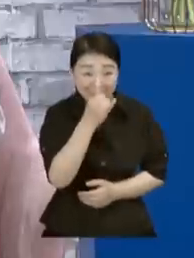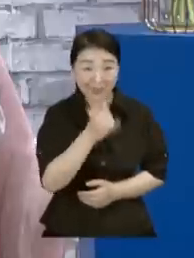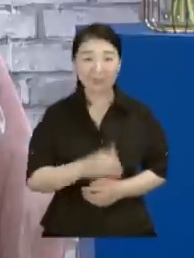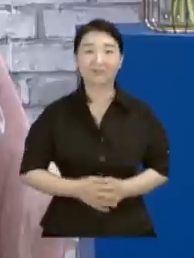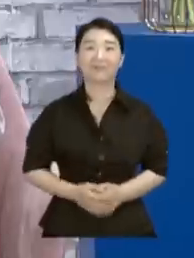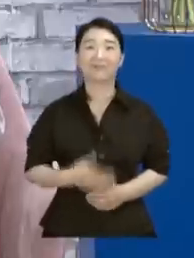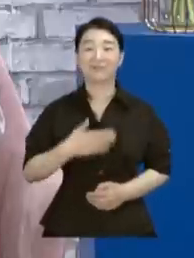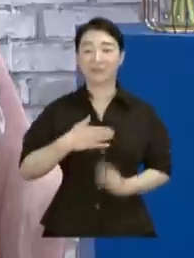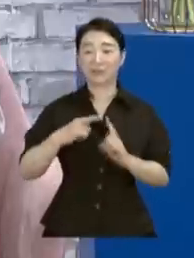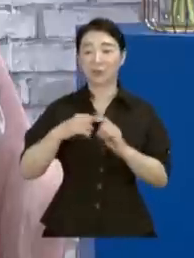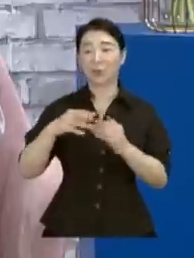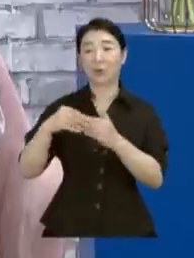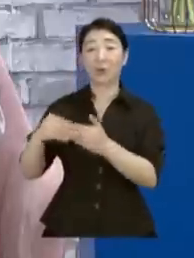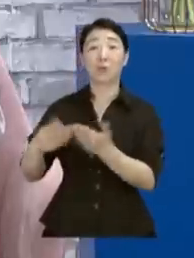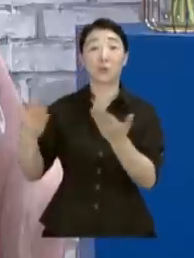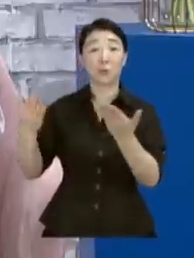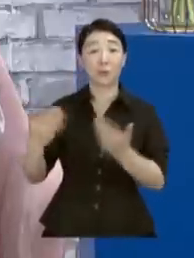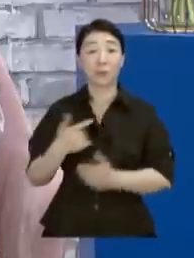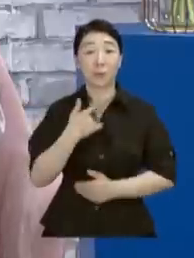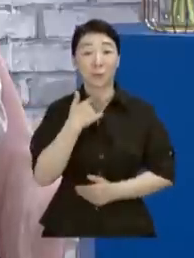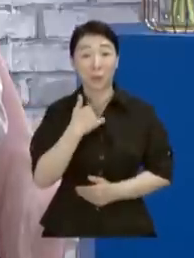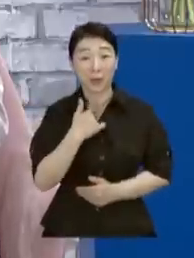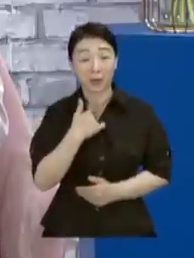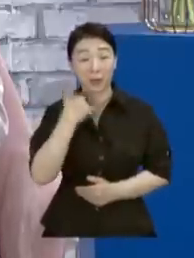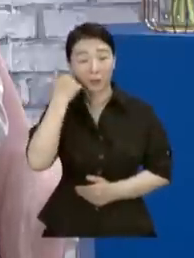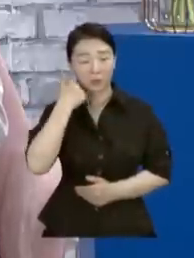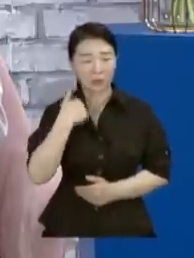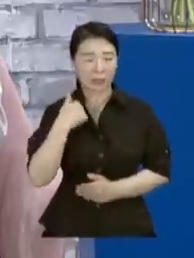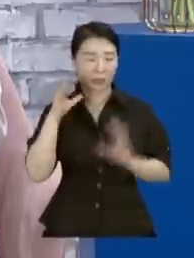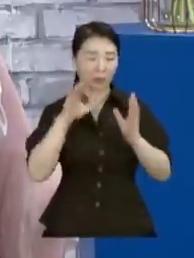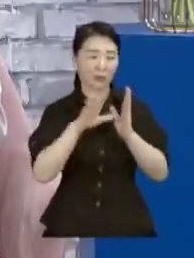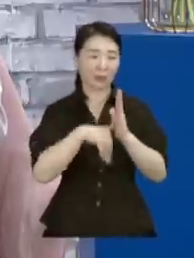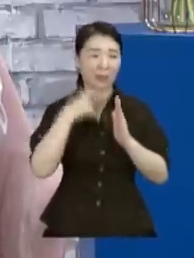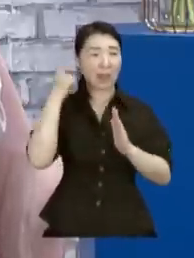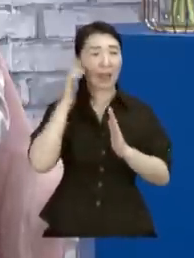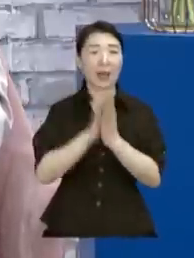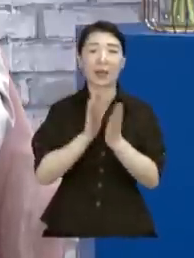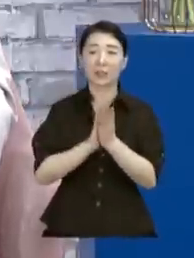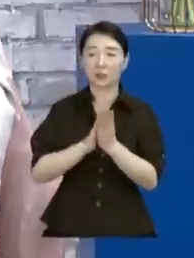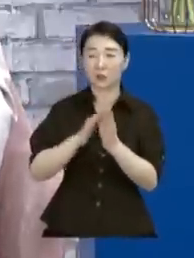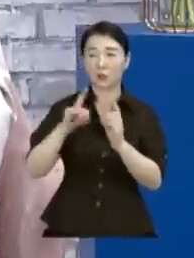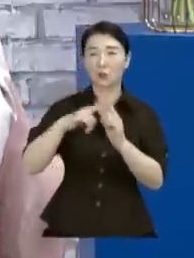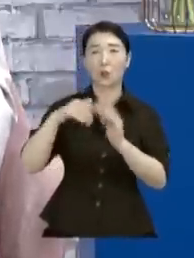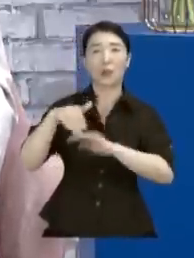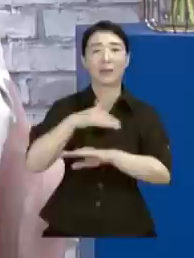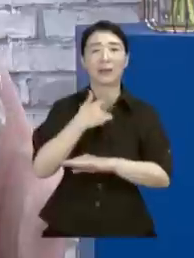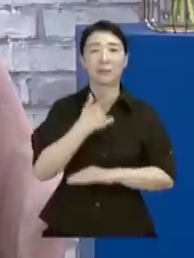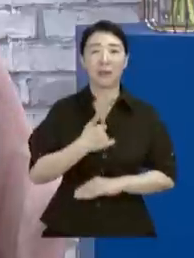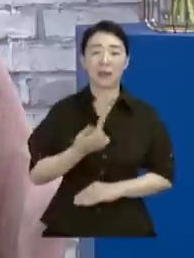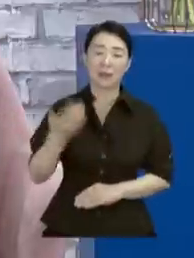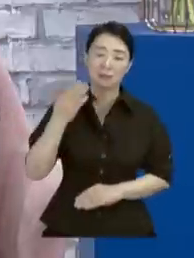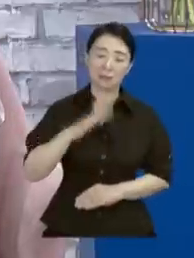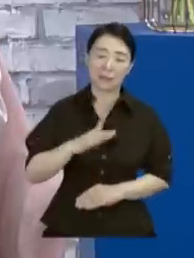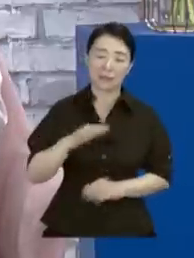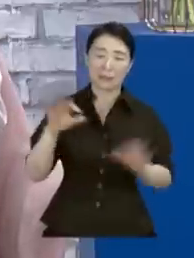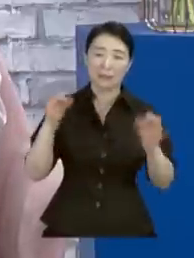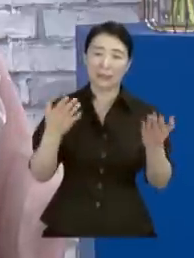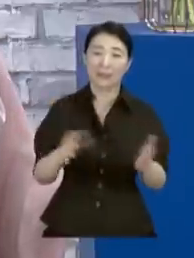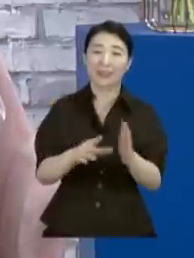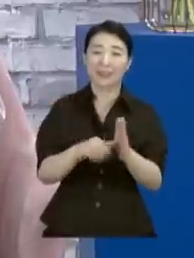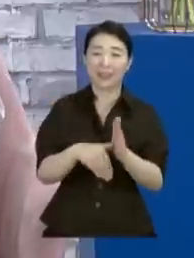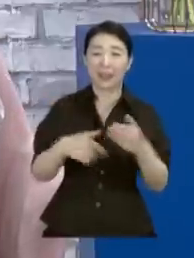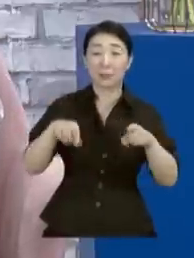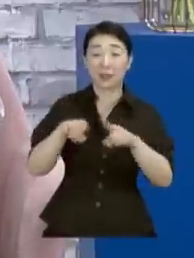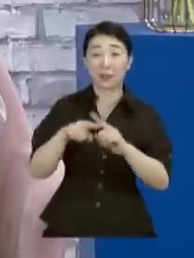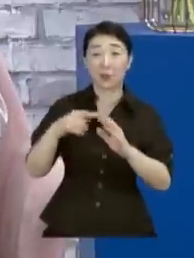저도 저를 이제 교회로 인도해줬던. 네네. 네, 어렸을 때는 제가 제 발로 교회 갔지만 나중에 잠깐 이제 방학을 하고 있을 때 네네네. 같이